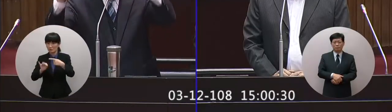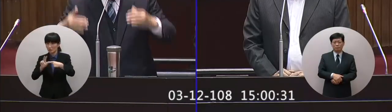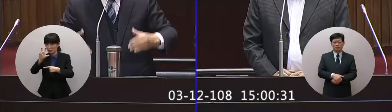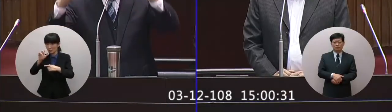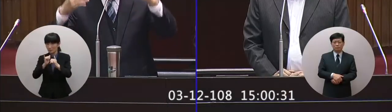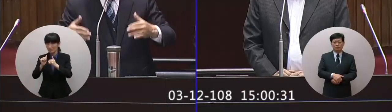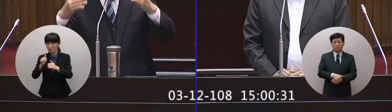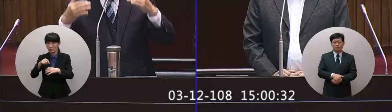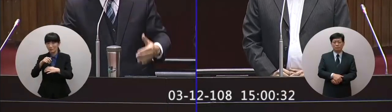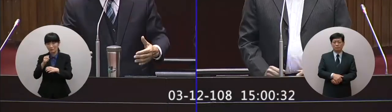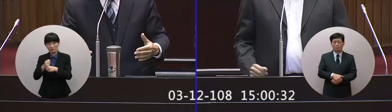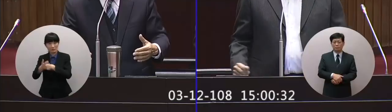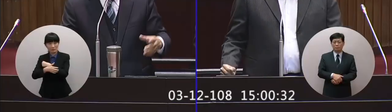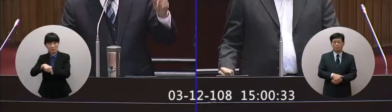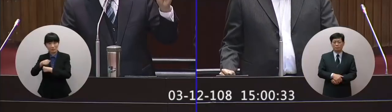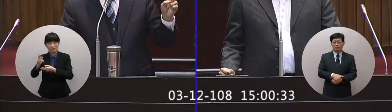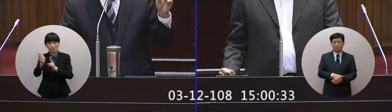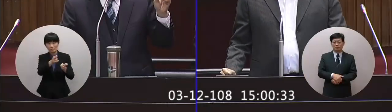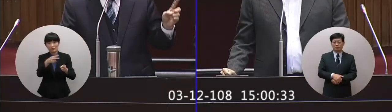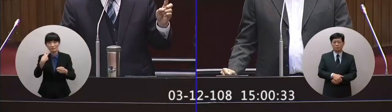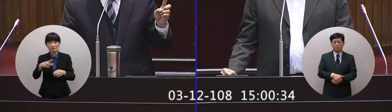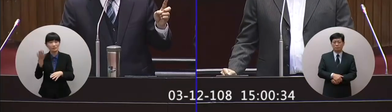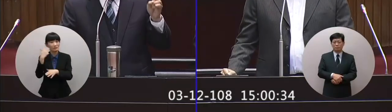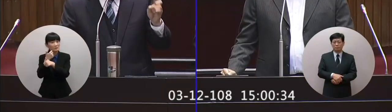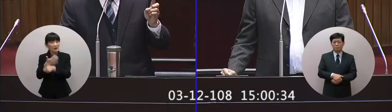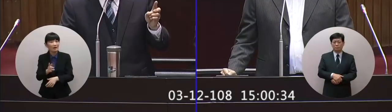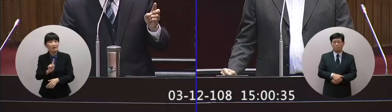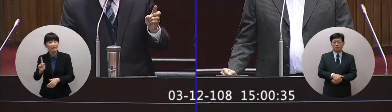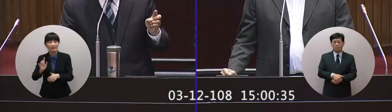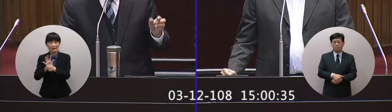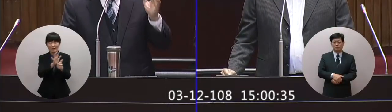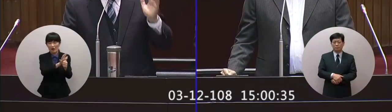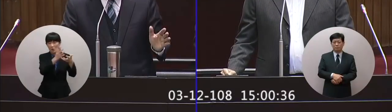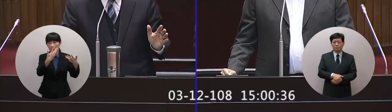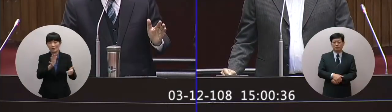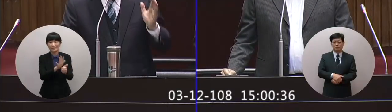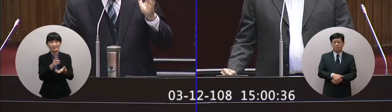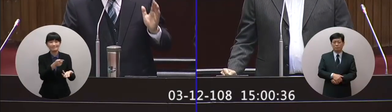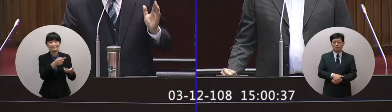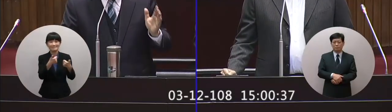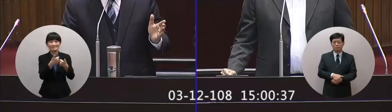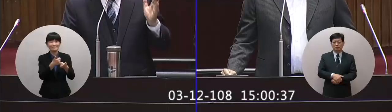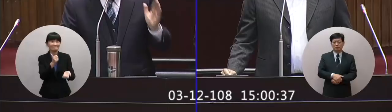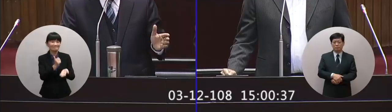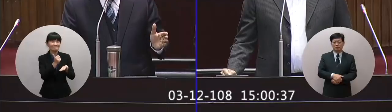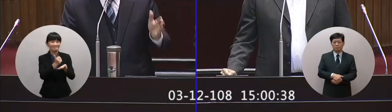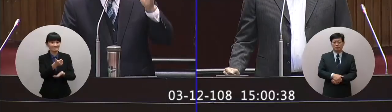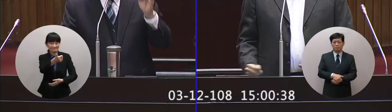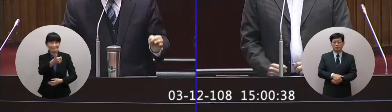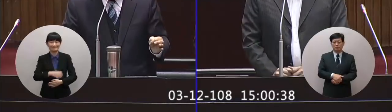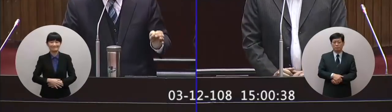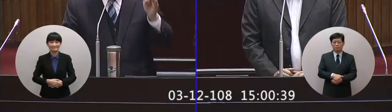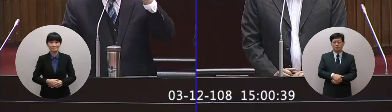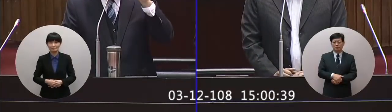噶多年办灯会的经验，使得屏东灯会大大成功。这一点要肯定交通